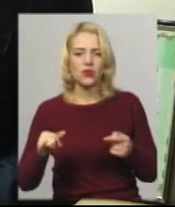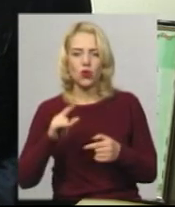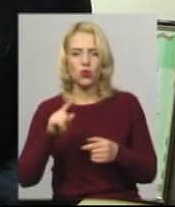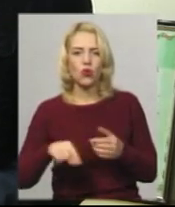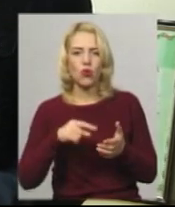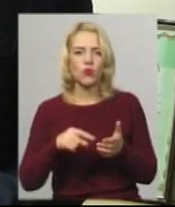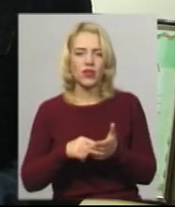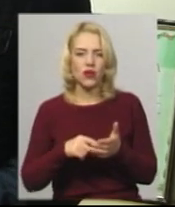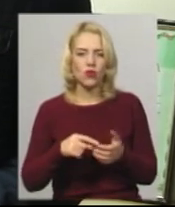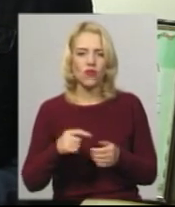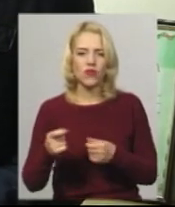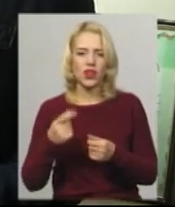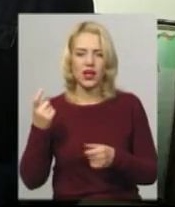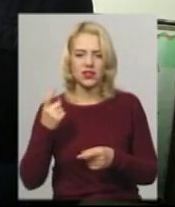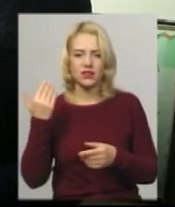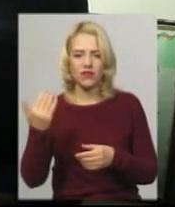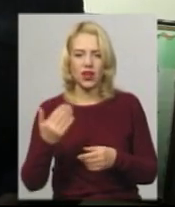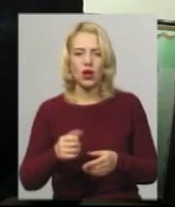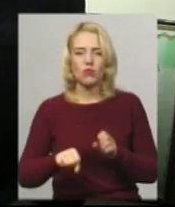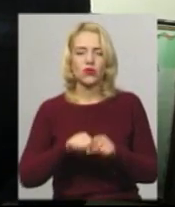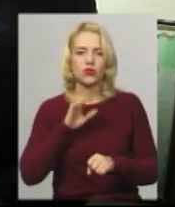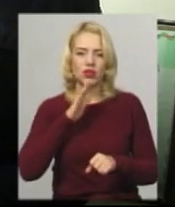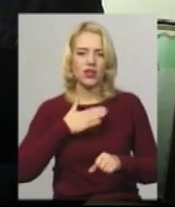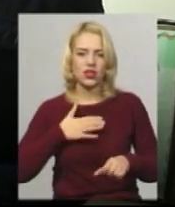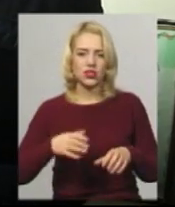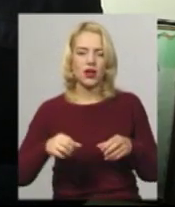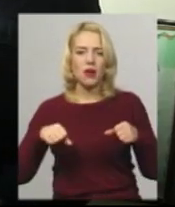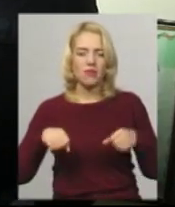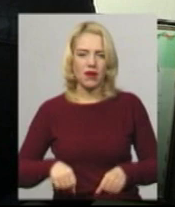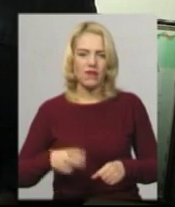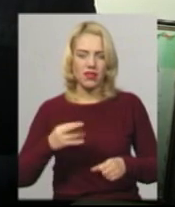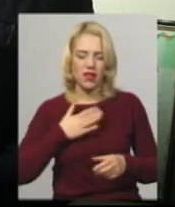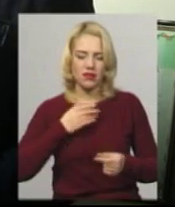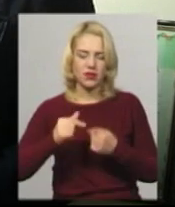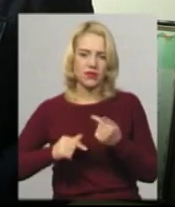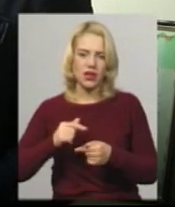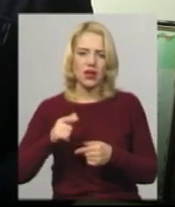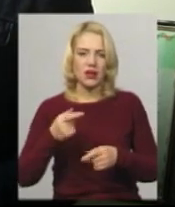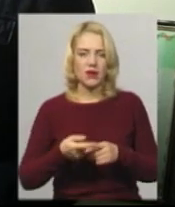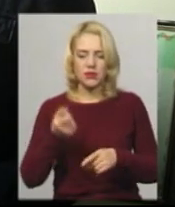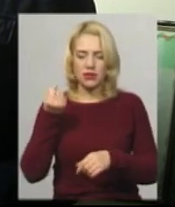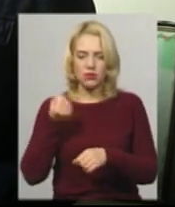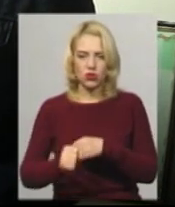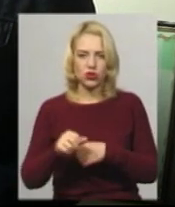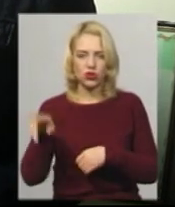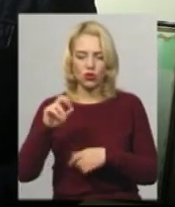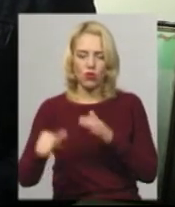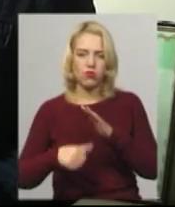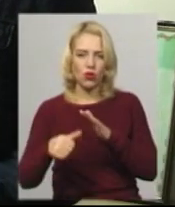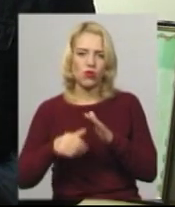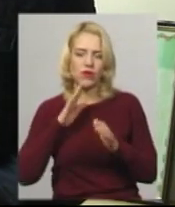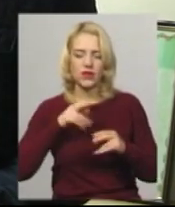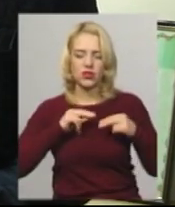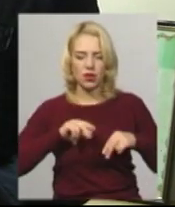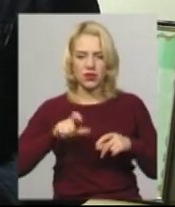наші права на господарську діяльність, перше. Друге, призводите до змушених прогулів працівників. Третє, ви ставите під загрозу